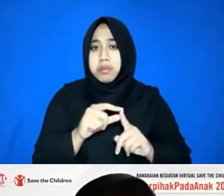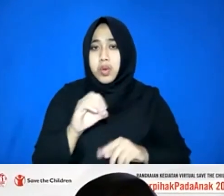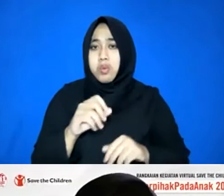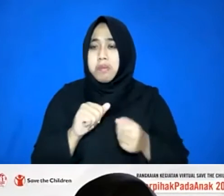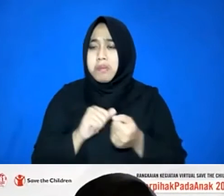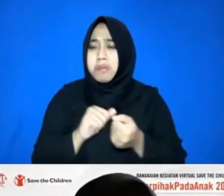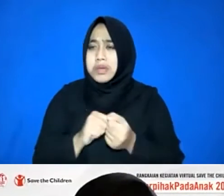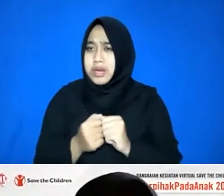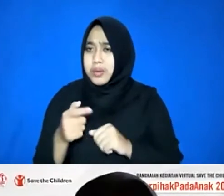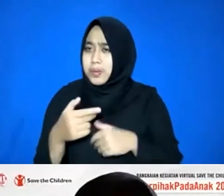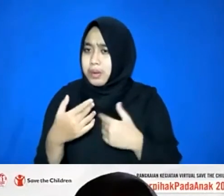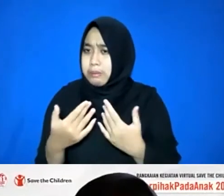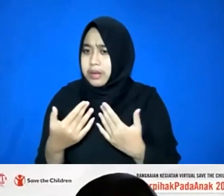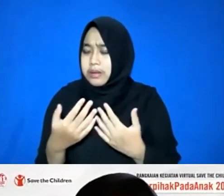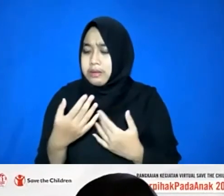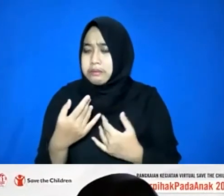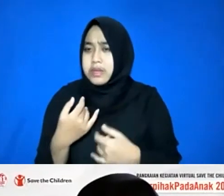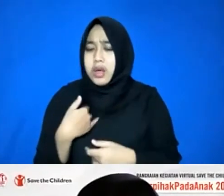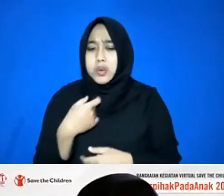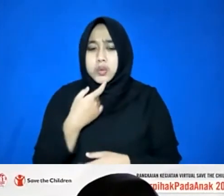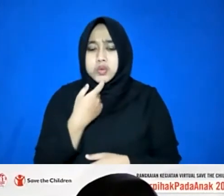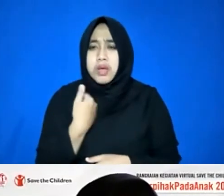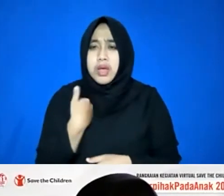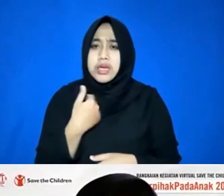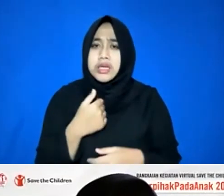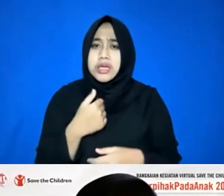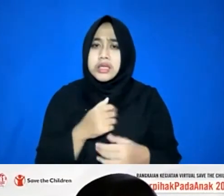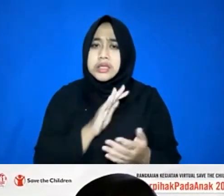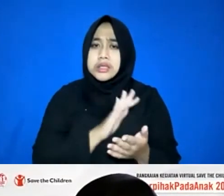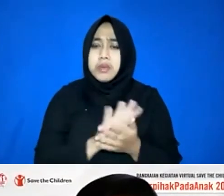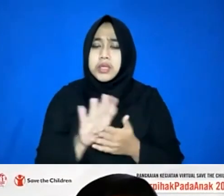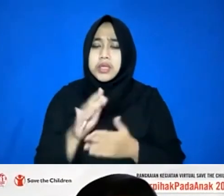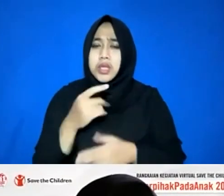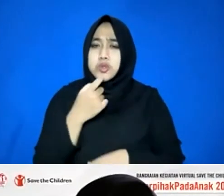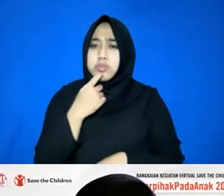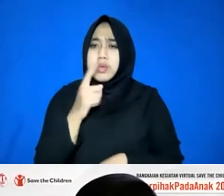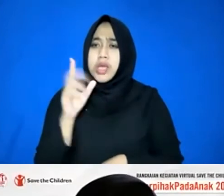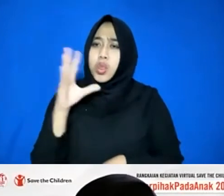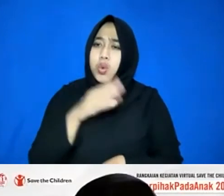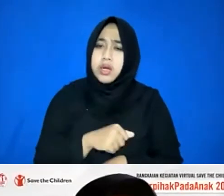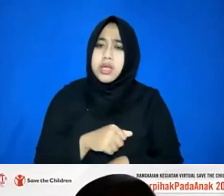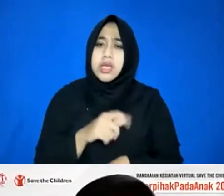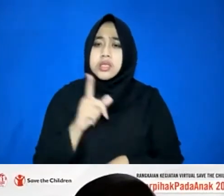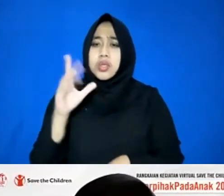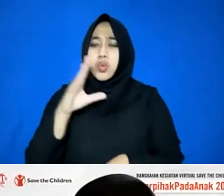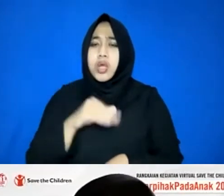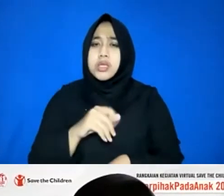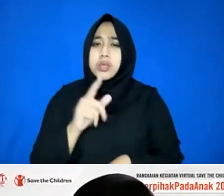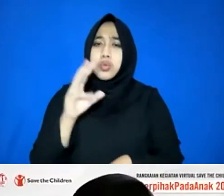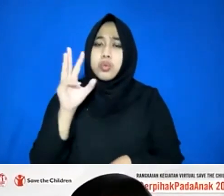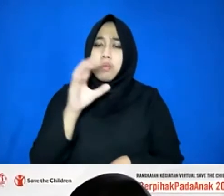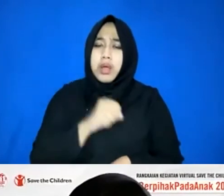Masalahnya itu aku hanya ada kesempatan itu cuman satu hari satu malam dalam